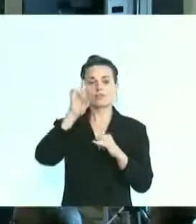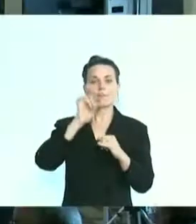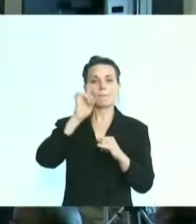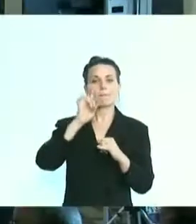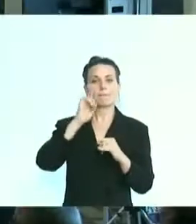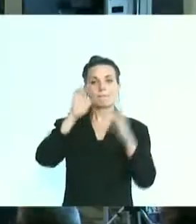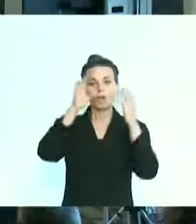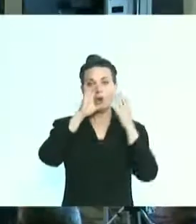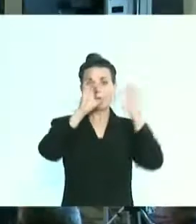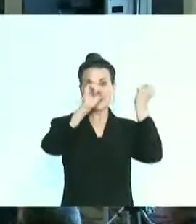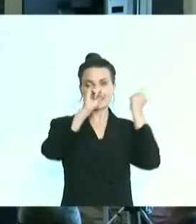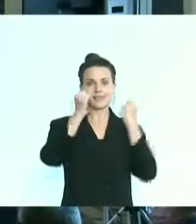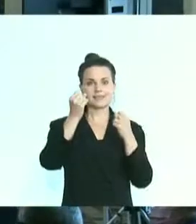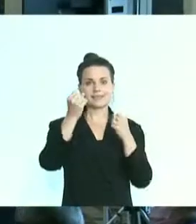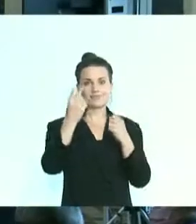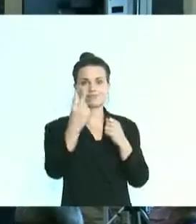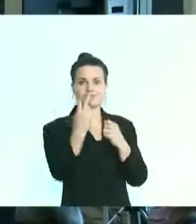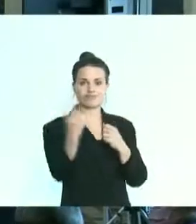c'est ça.